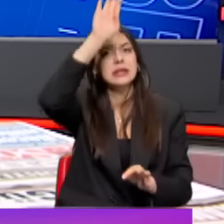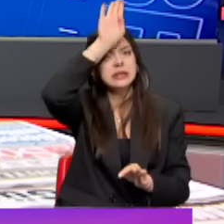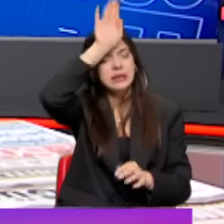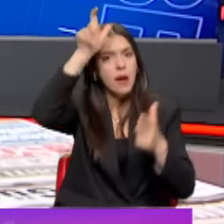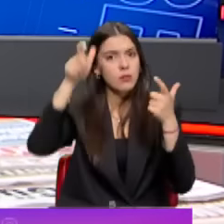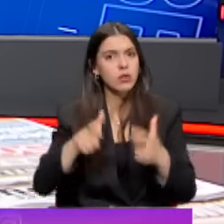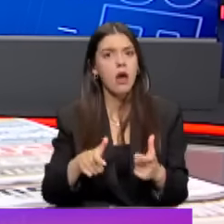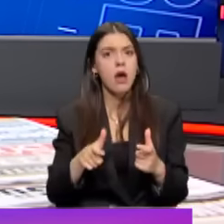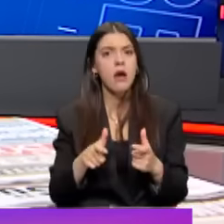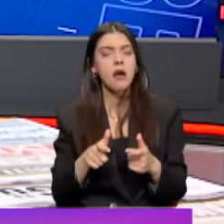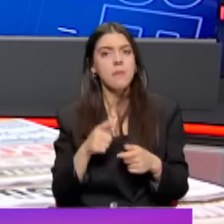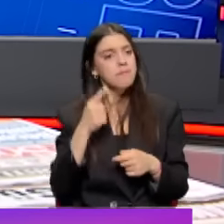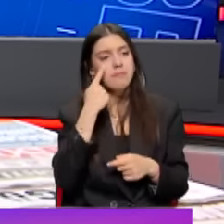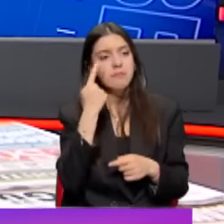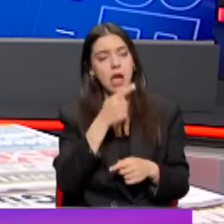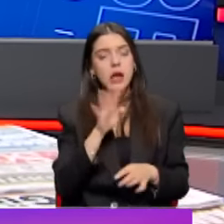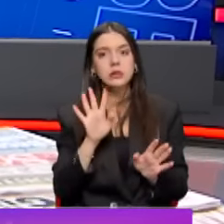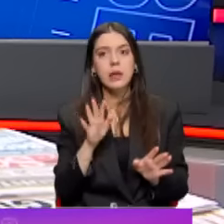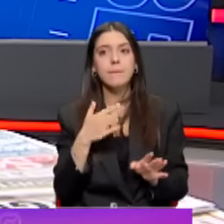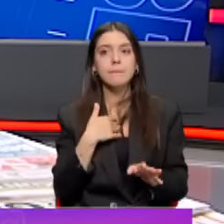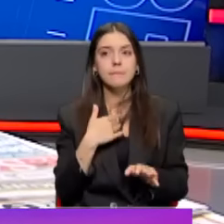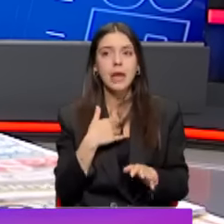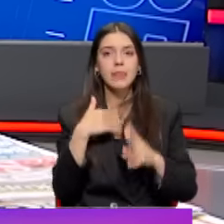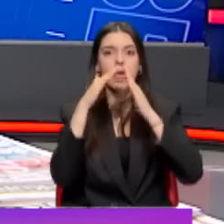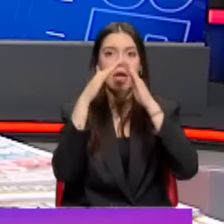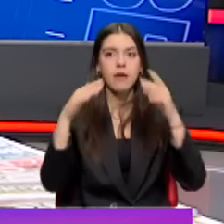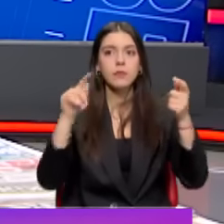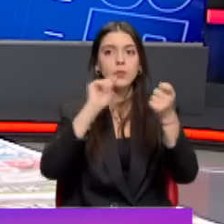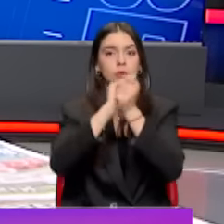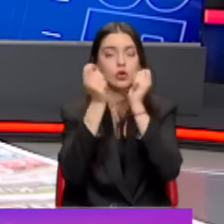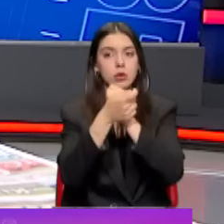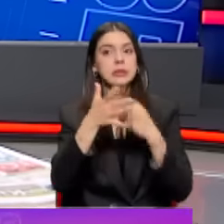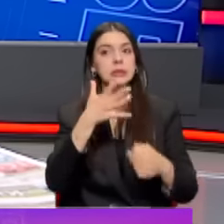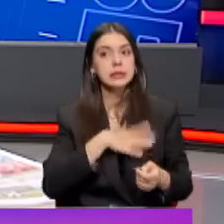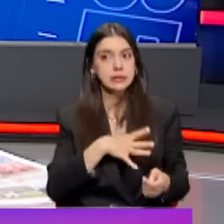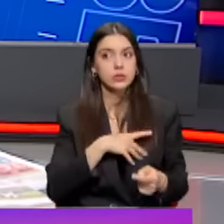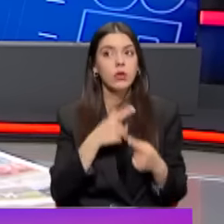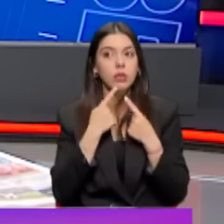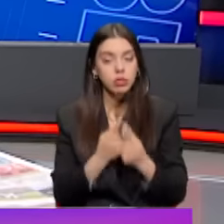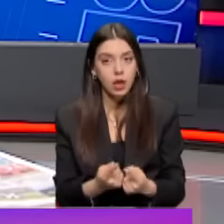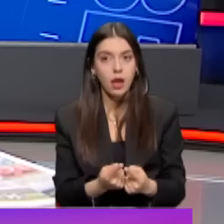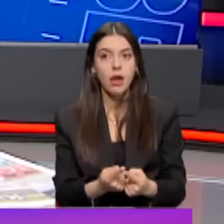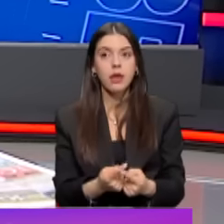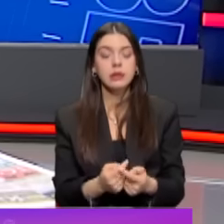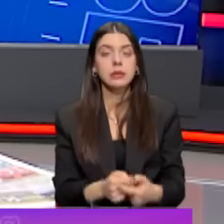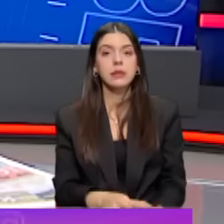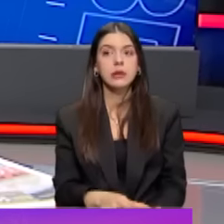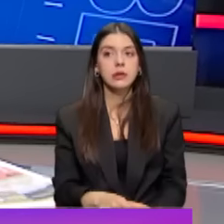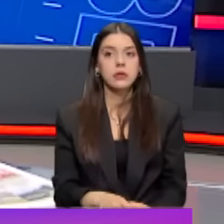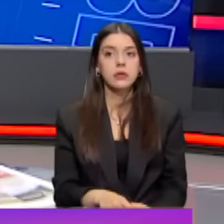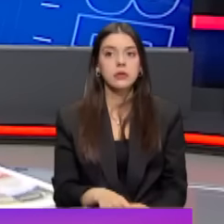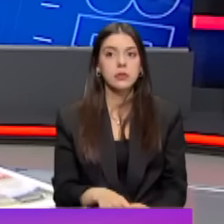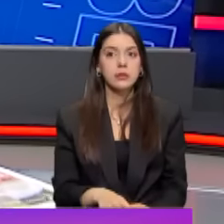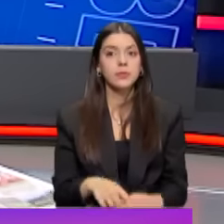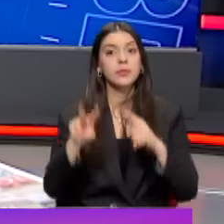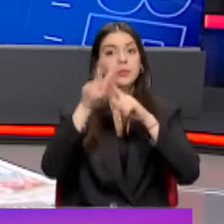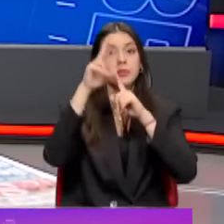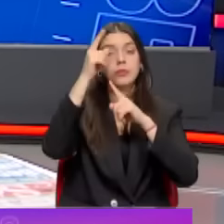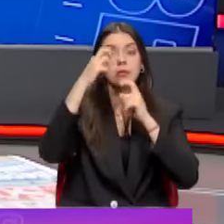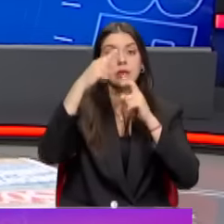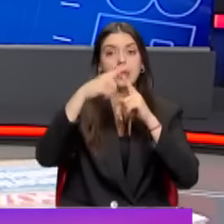aslına bakarsanız Zaten ben evimi dönüştürmek istiyorum diyen ve ve Eee Kiptaş